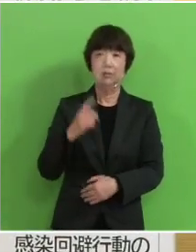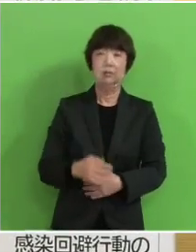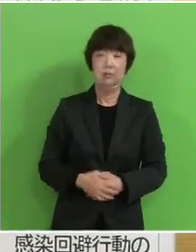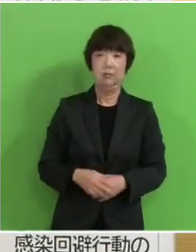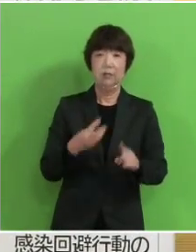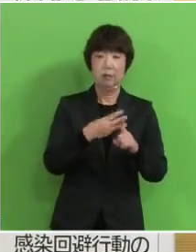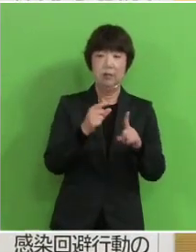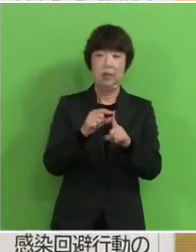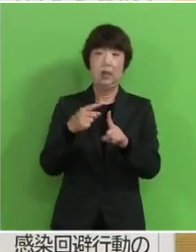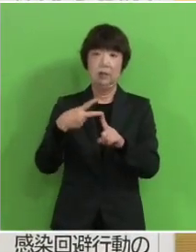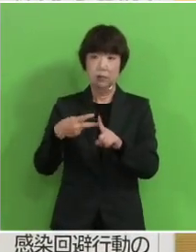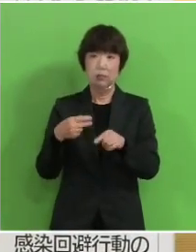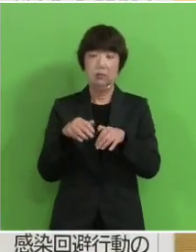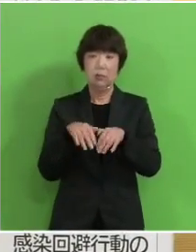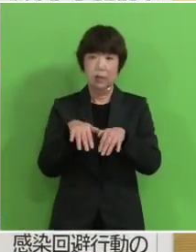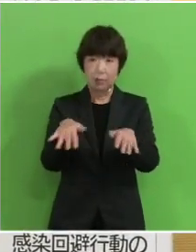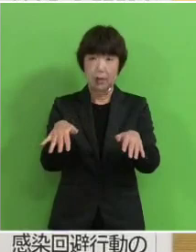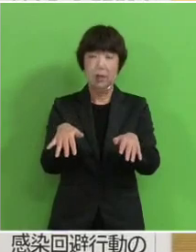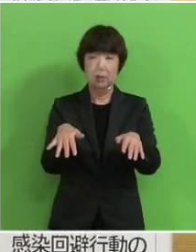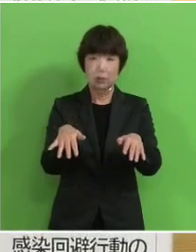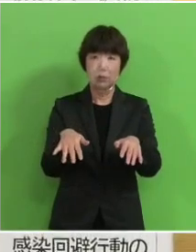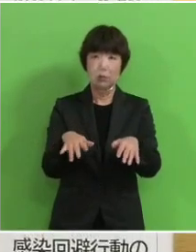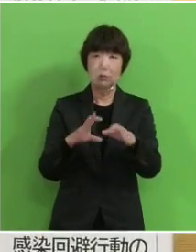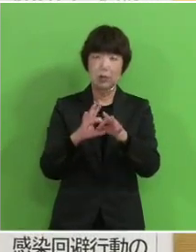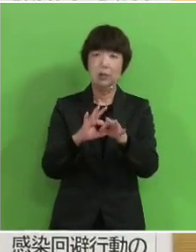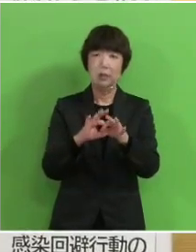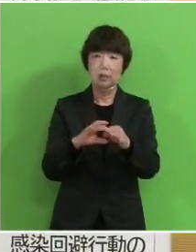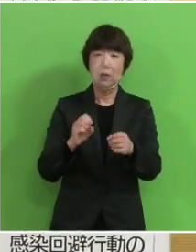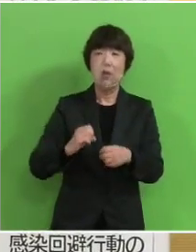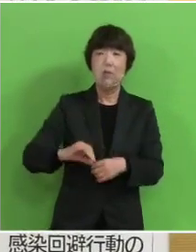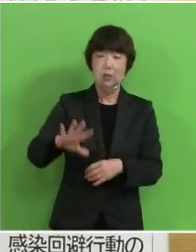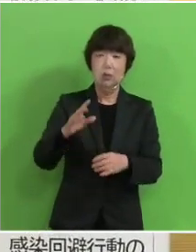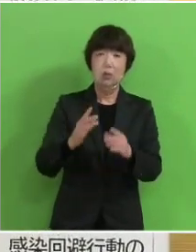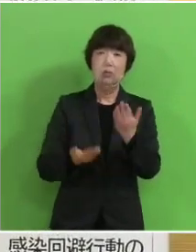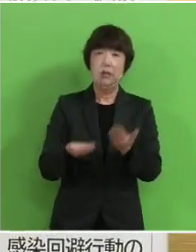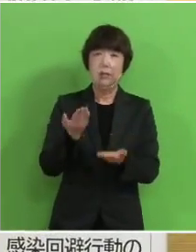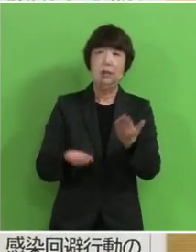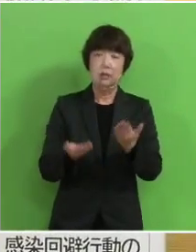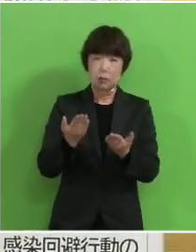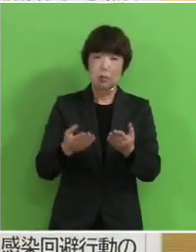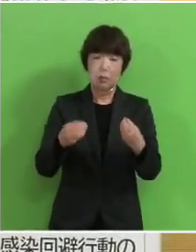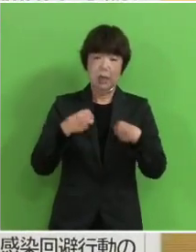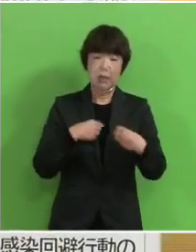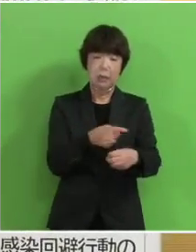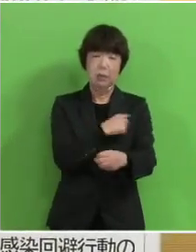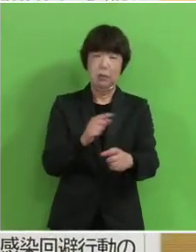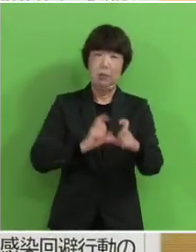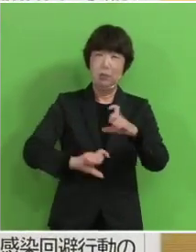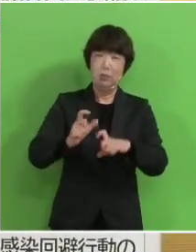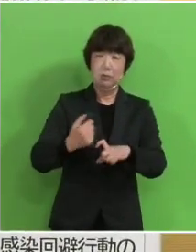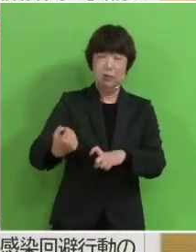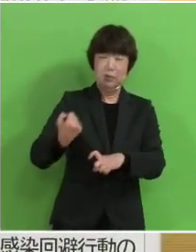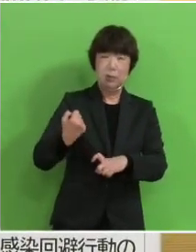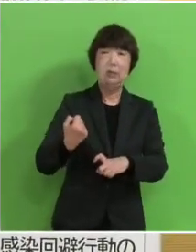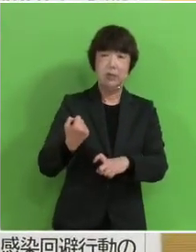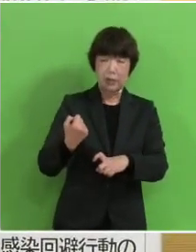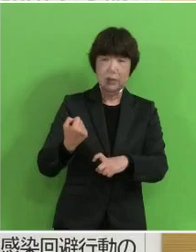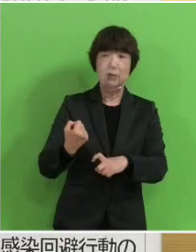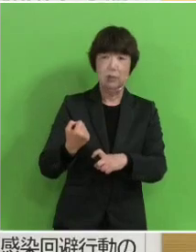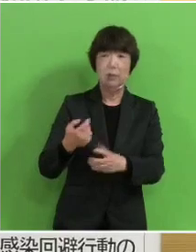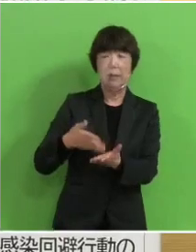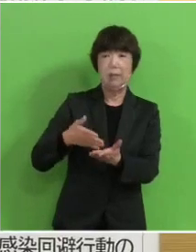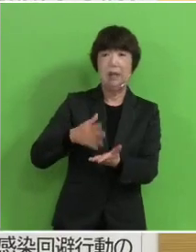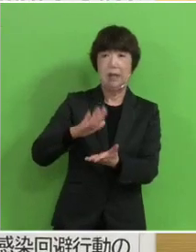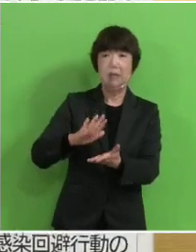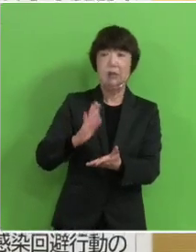b 2系統は従来のオミクロン株よりさらに感染力が高いという風にして起用されておりますが対策